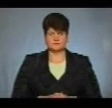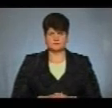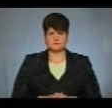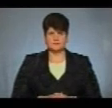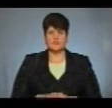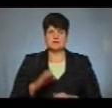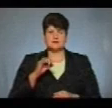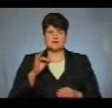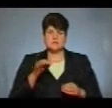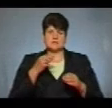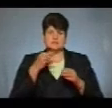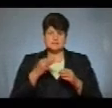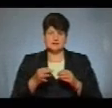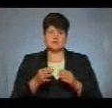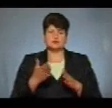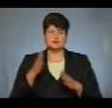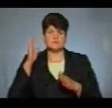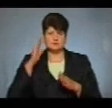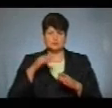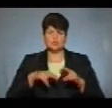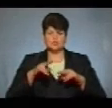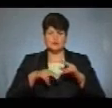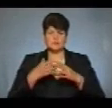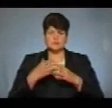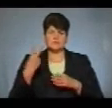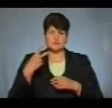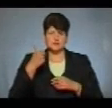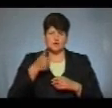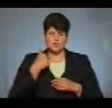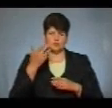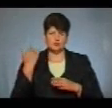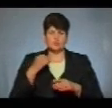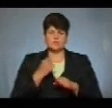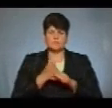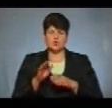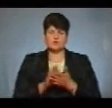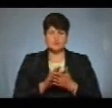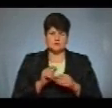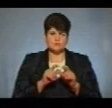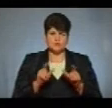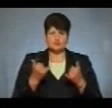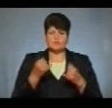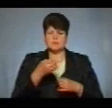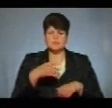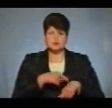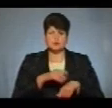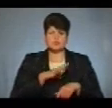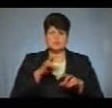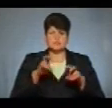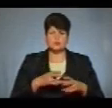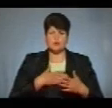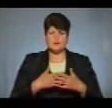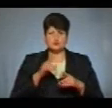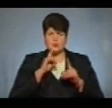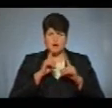Галевича споруди на водоймах гідропарку збудували близько 20 років тому. Також сьогодні о 15-й годині відбулося засідання громадської